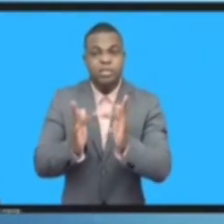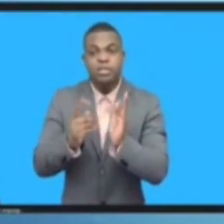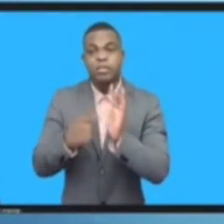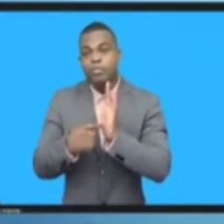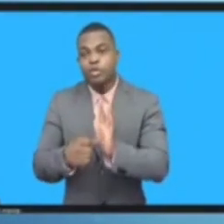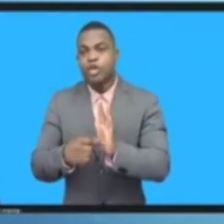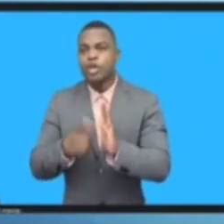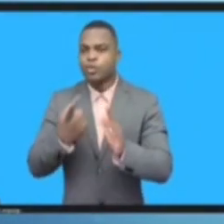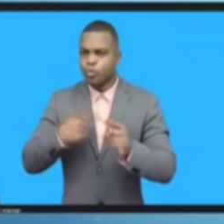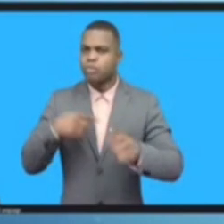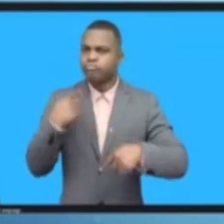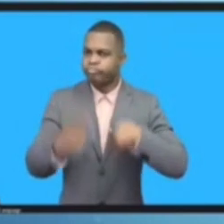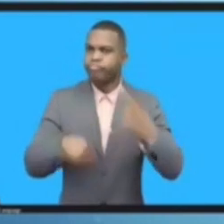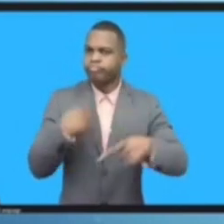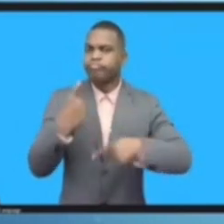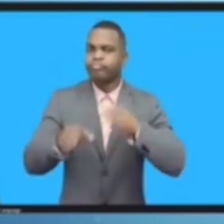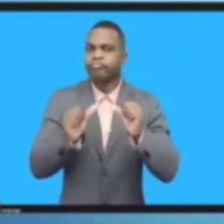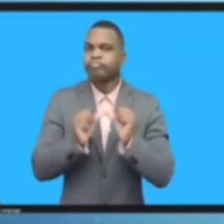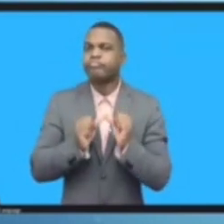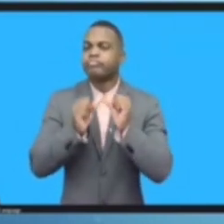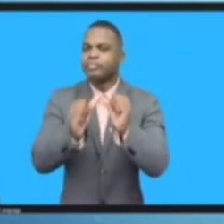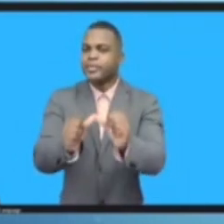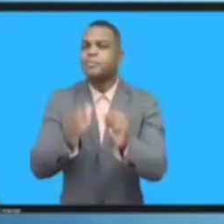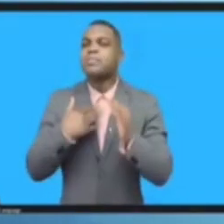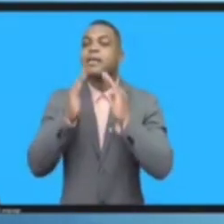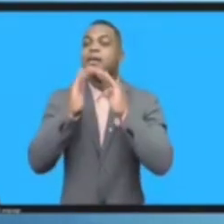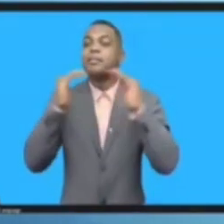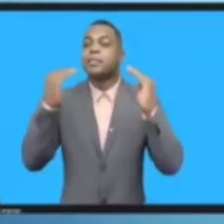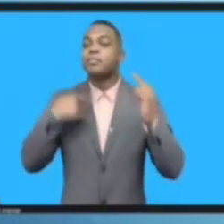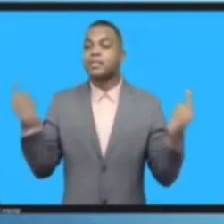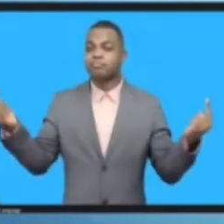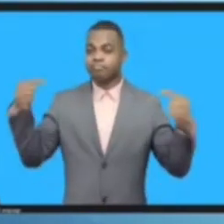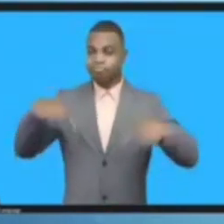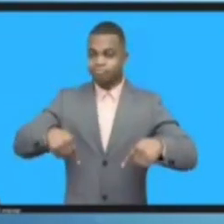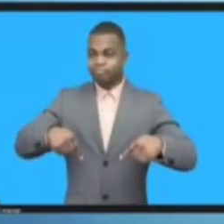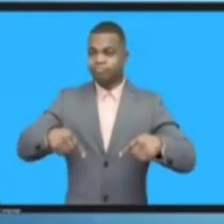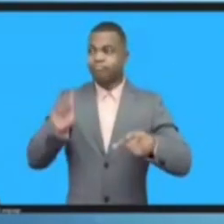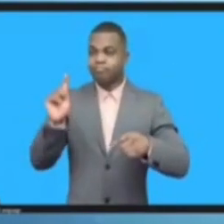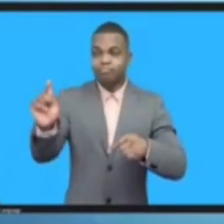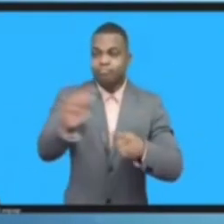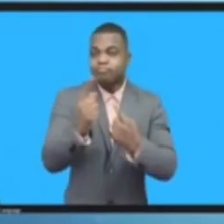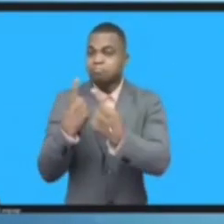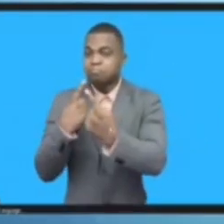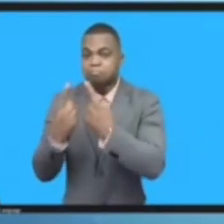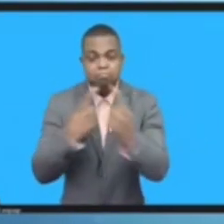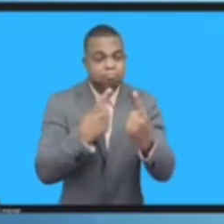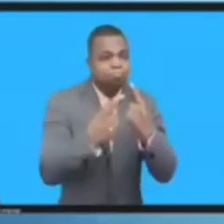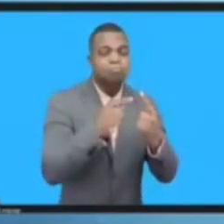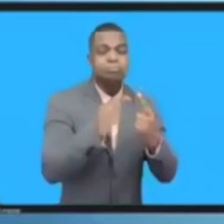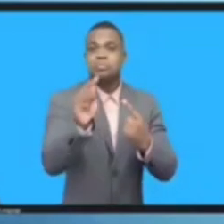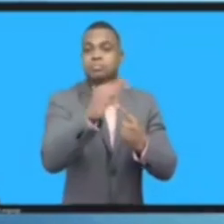interpeller les décideurs politiques. Nous n'avons pas terminé notre tâche.